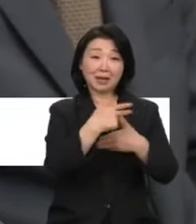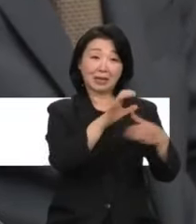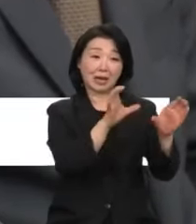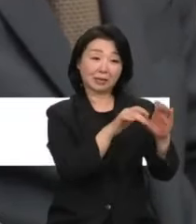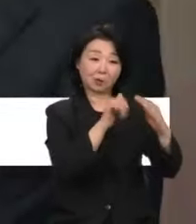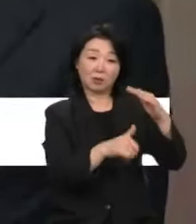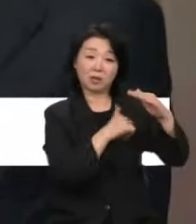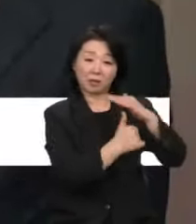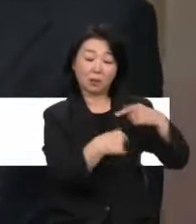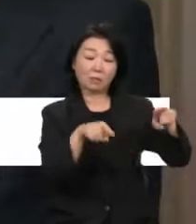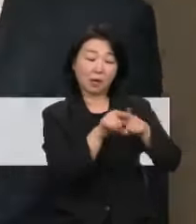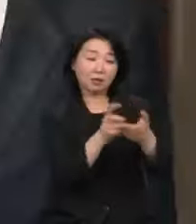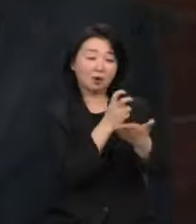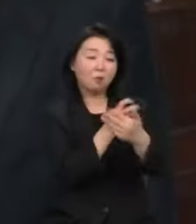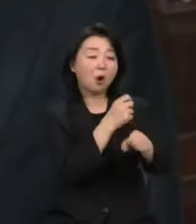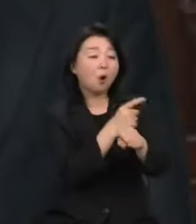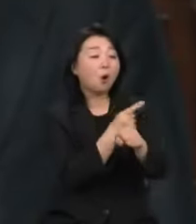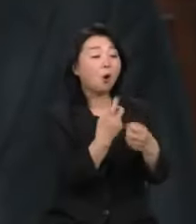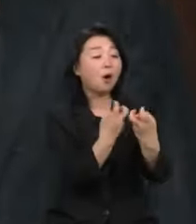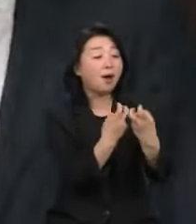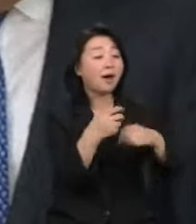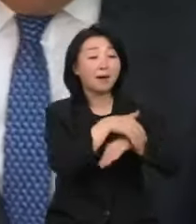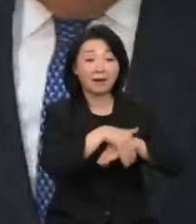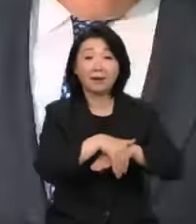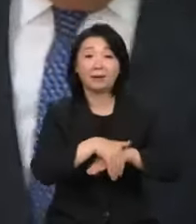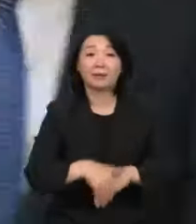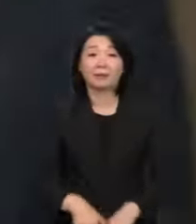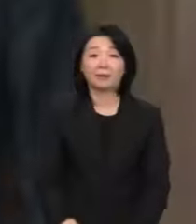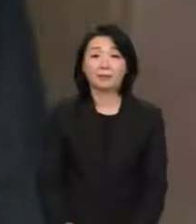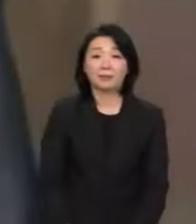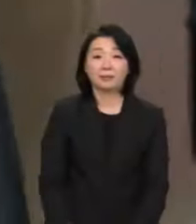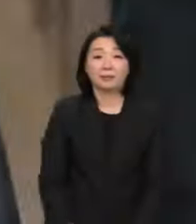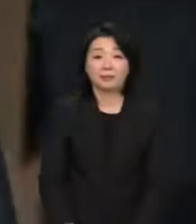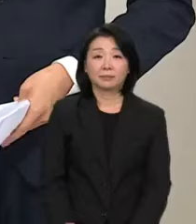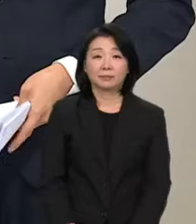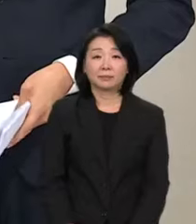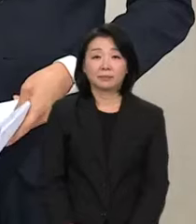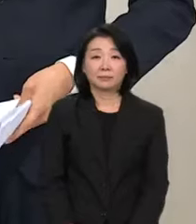상정을 협의할 계획입니다. JTBC 하혜비입니다.